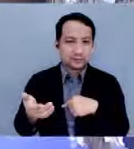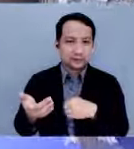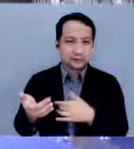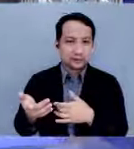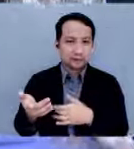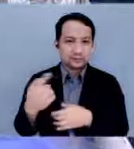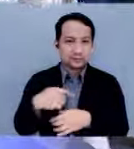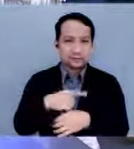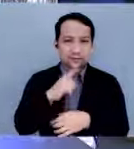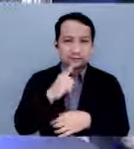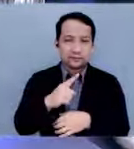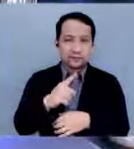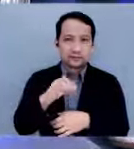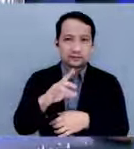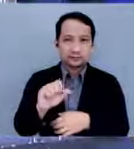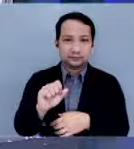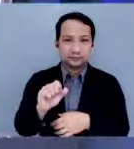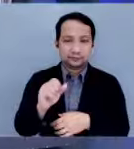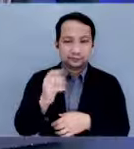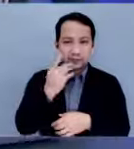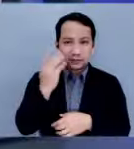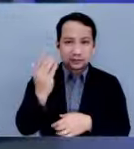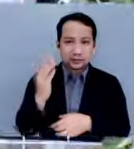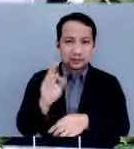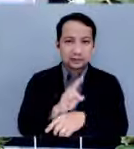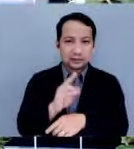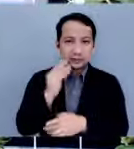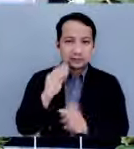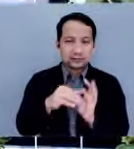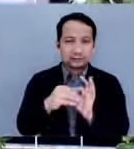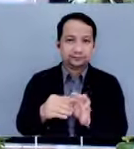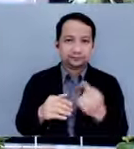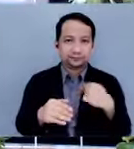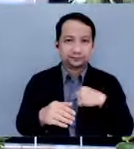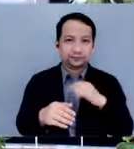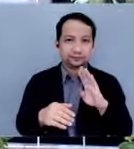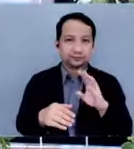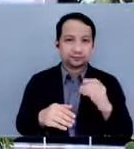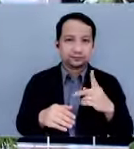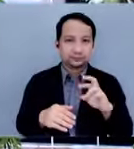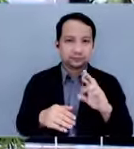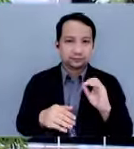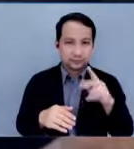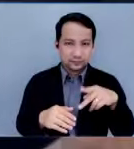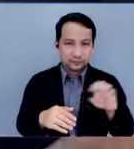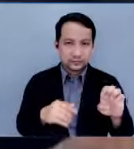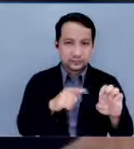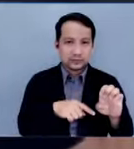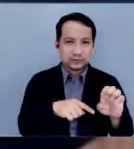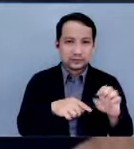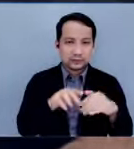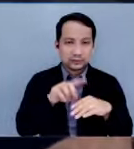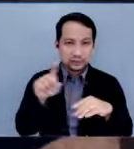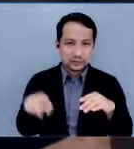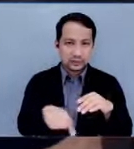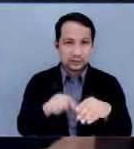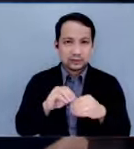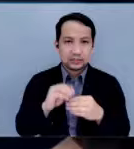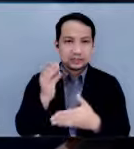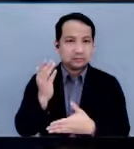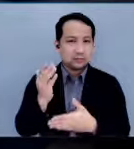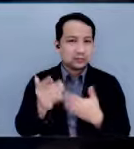mga macrame mirrors namin na we use abaca ropes. Ayan, para sa edging niya sa inside. Oo, para mas